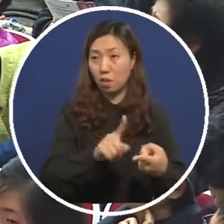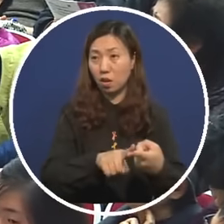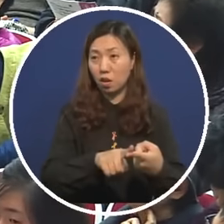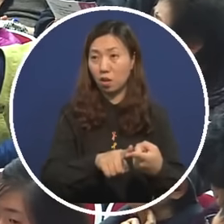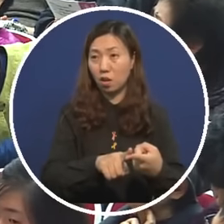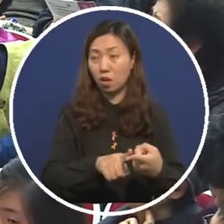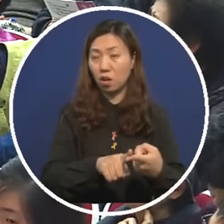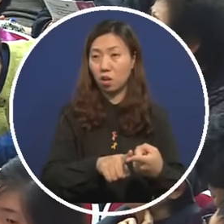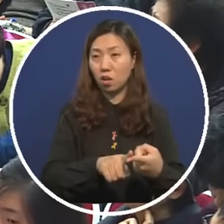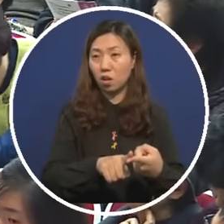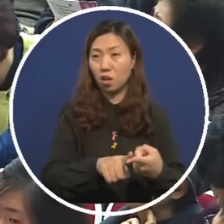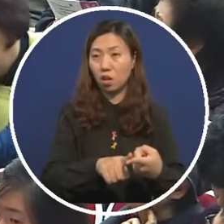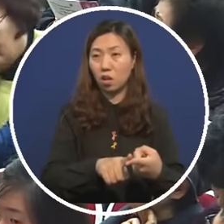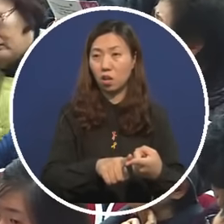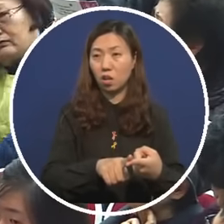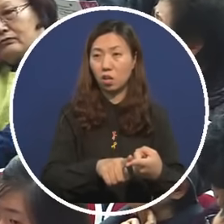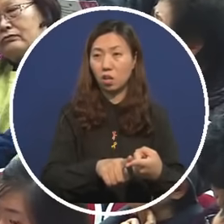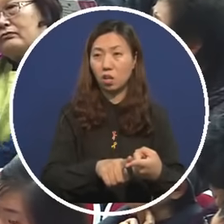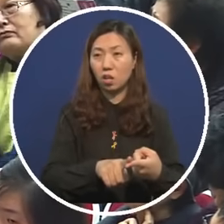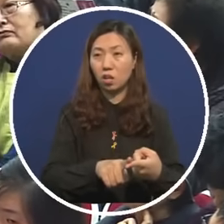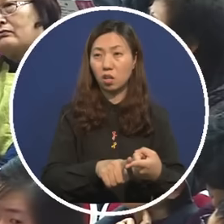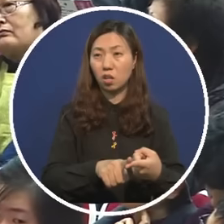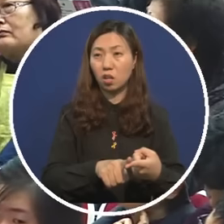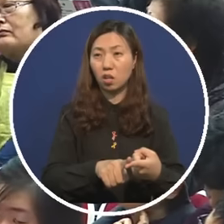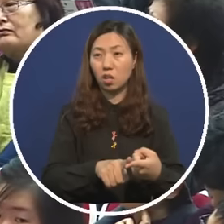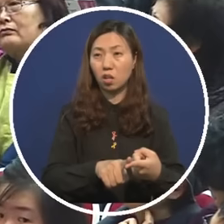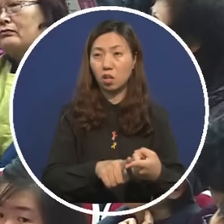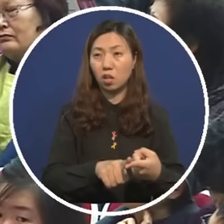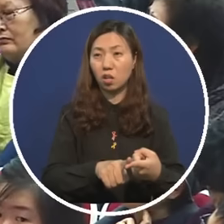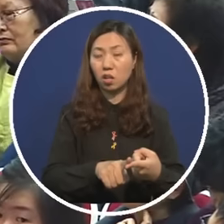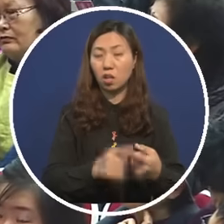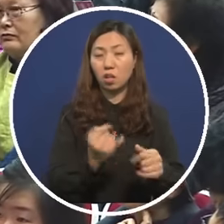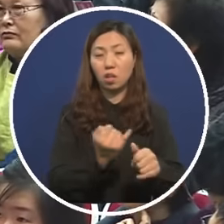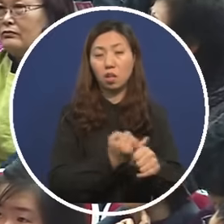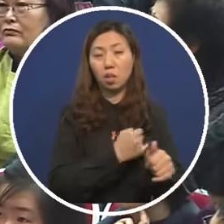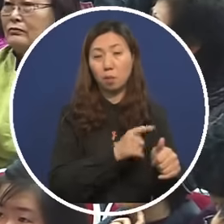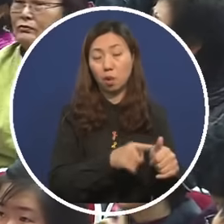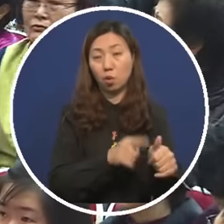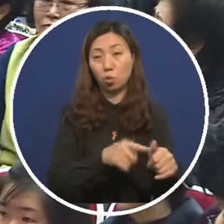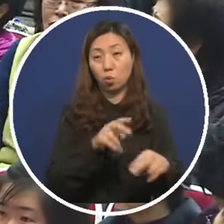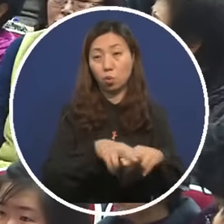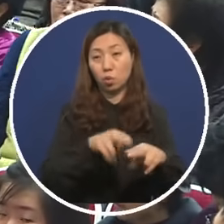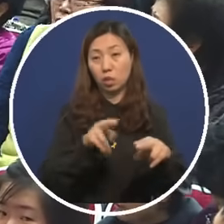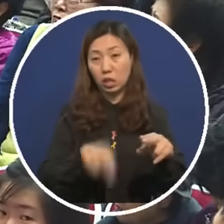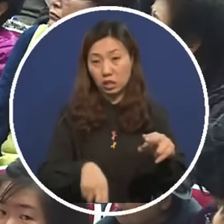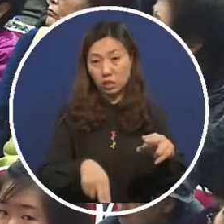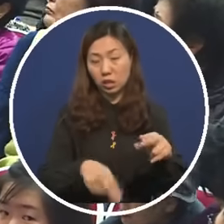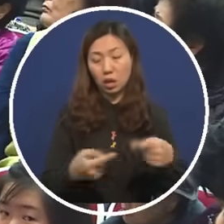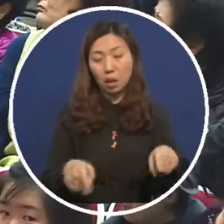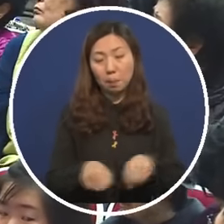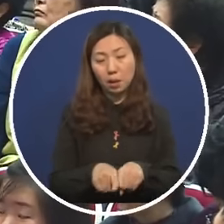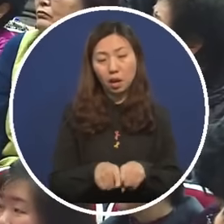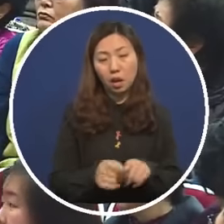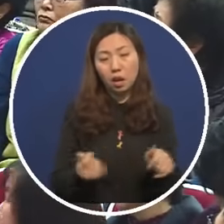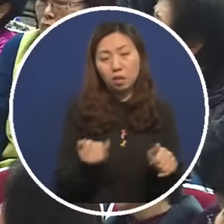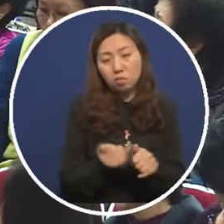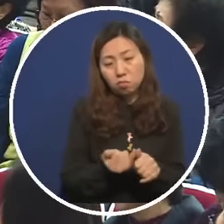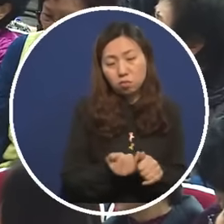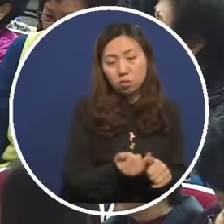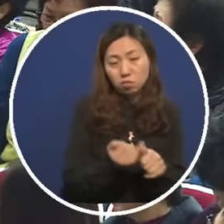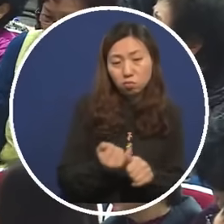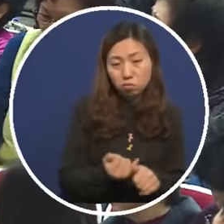데서 얘기 아니 모든 게 이렇게 생각할 때 남편하고 퇴직하고 같이 있으면 뭐 부딪히는 부분도 많다고 하고 그래가지고